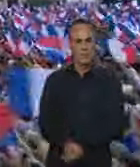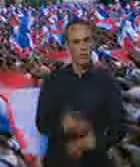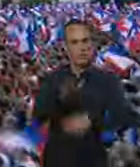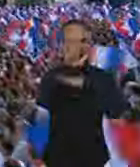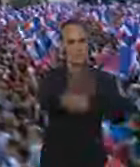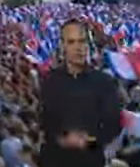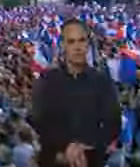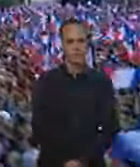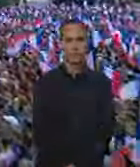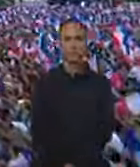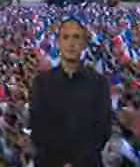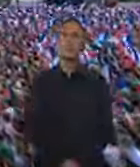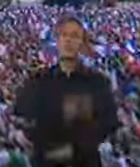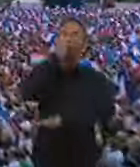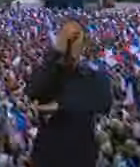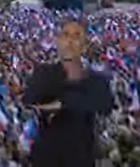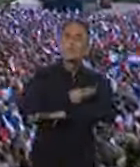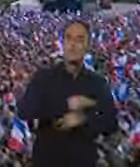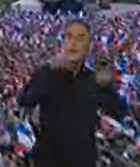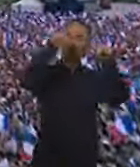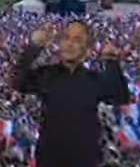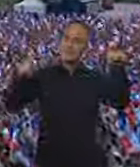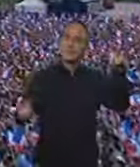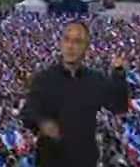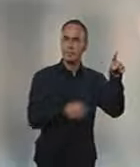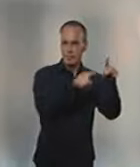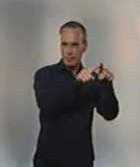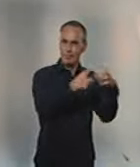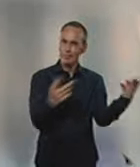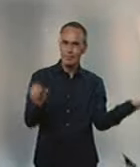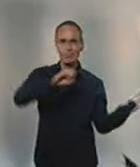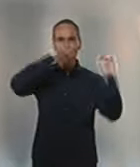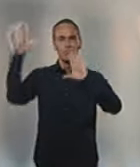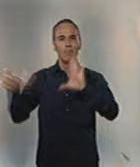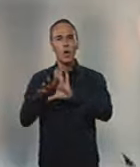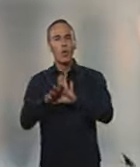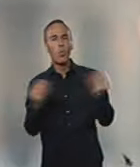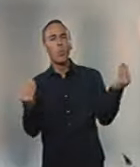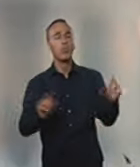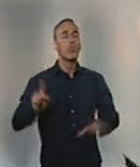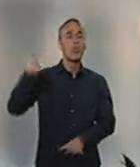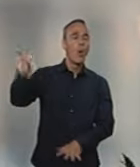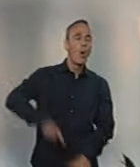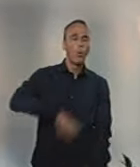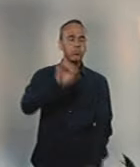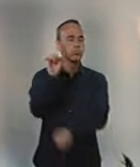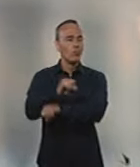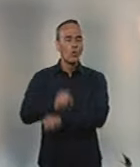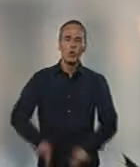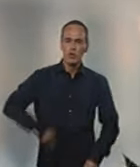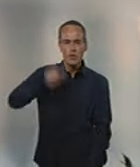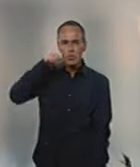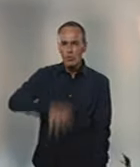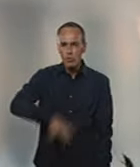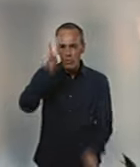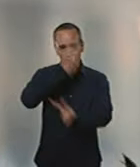frontières alors les frontières ça peut paraître loin des préoccupations quotidiennes